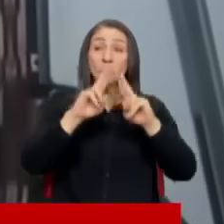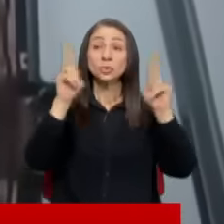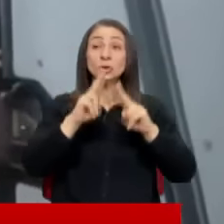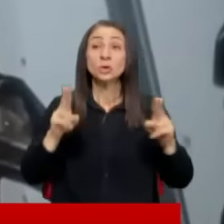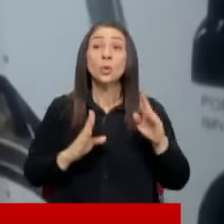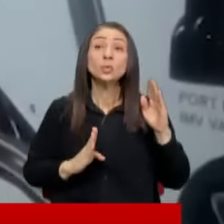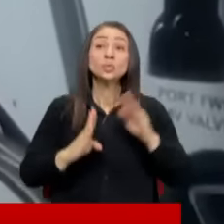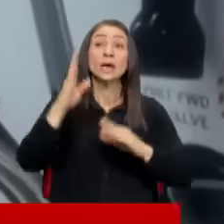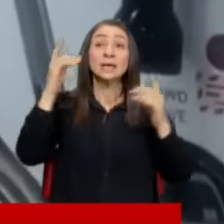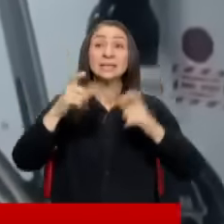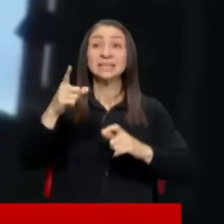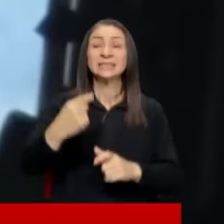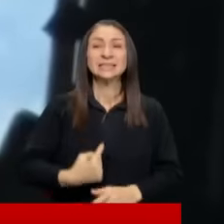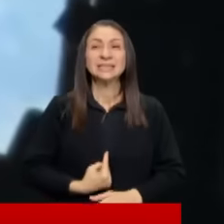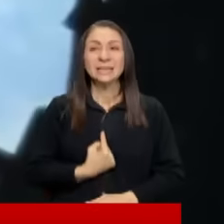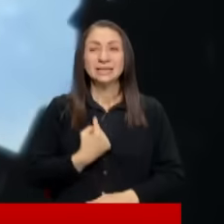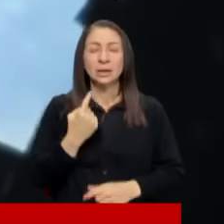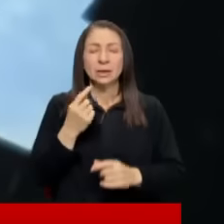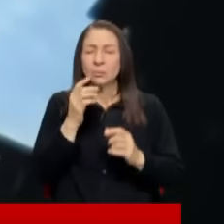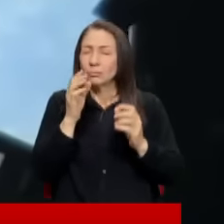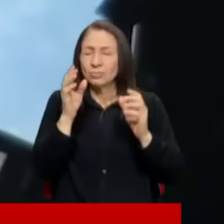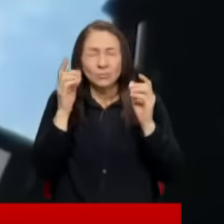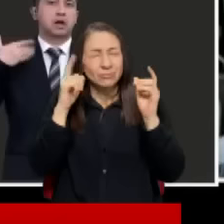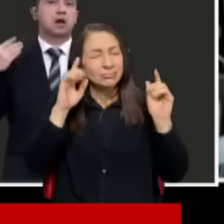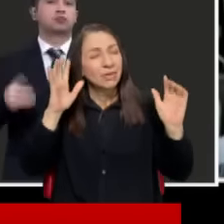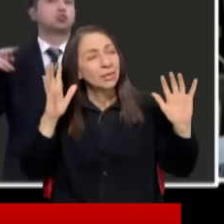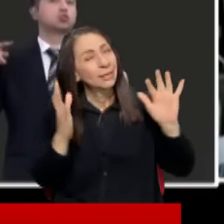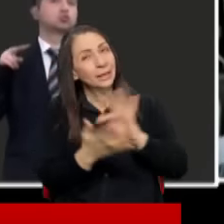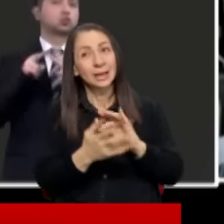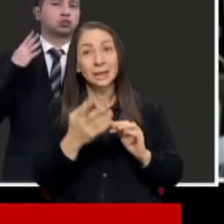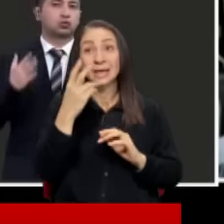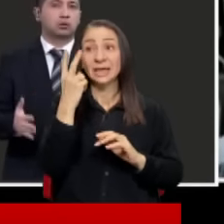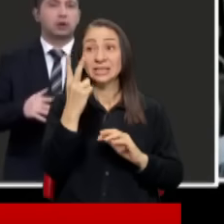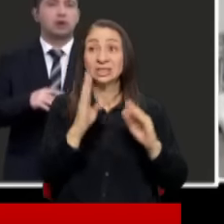Uluslararası Uzay İstasyonu'ndaki hislerini büyüleyiciydi diyerek anlattı. İkinci